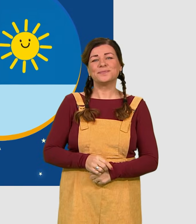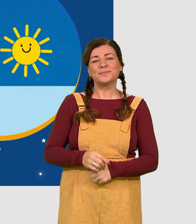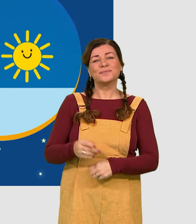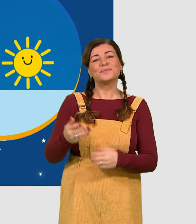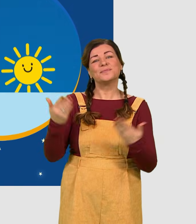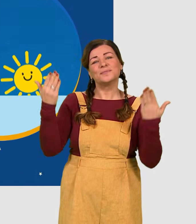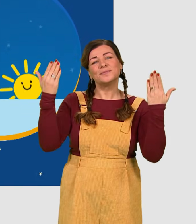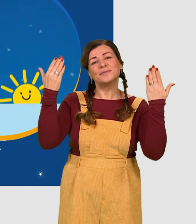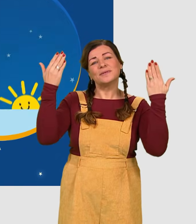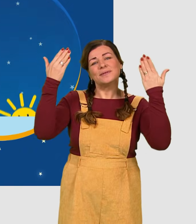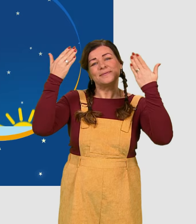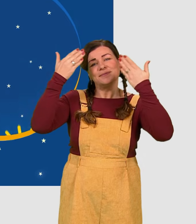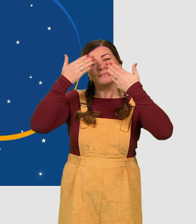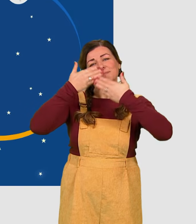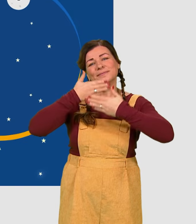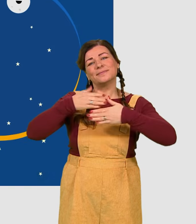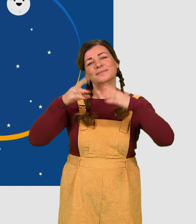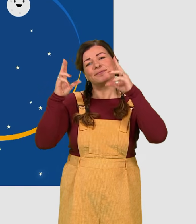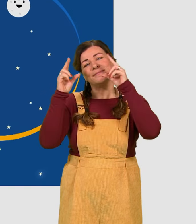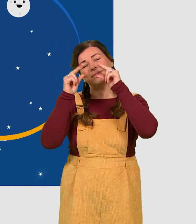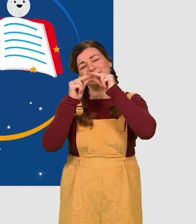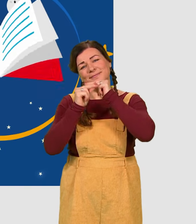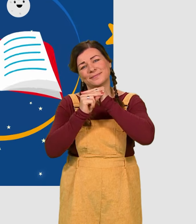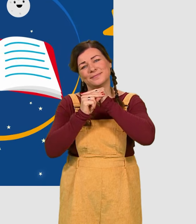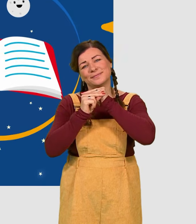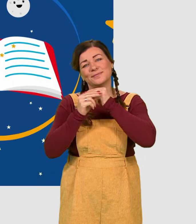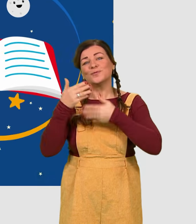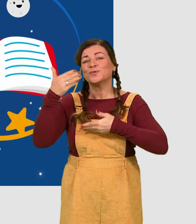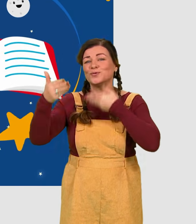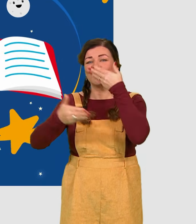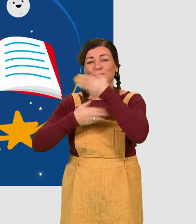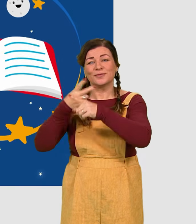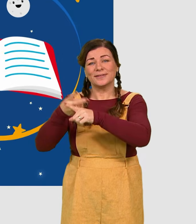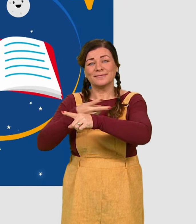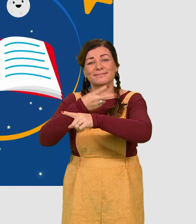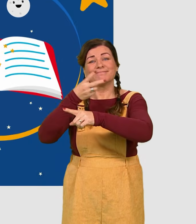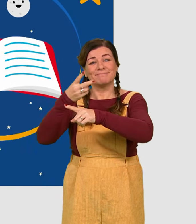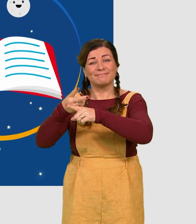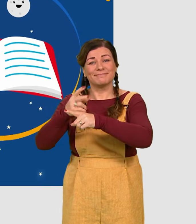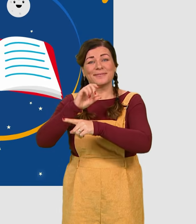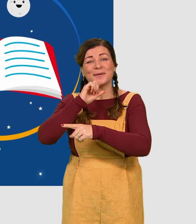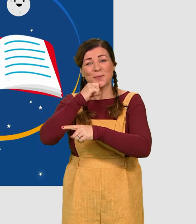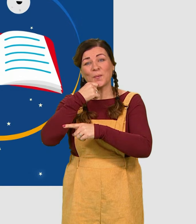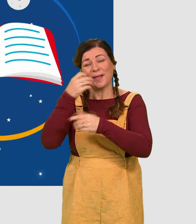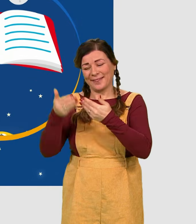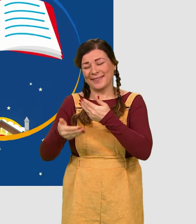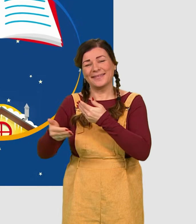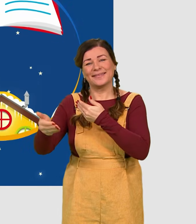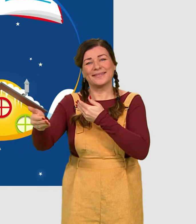Mae'n amser mynd i gysgu, bydd stori eto rhyw dro wrth